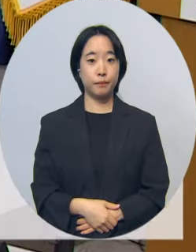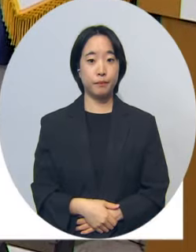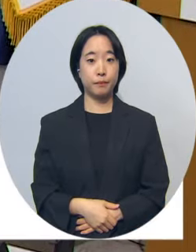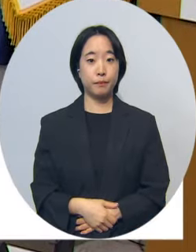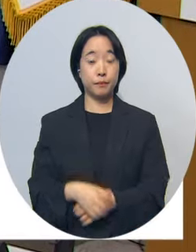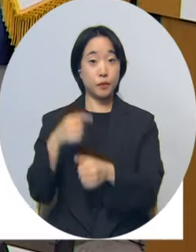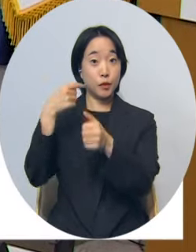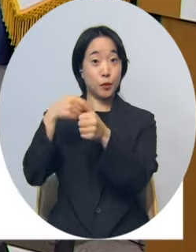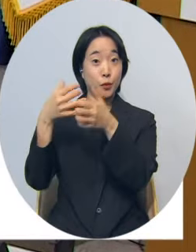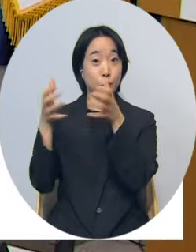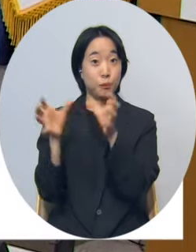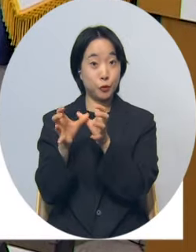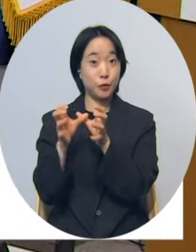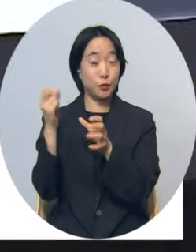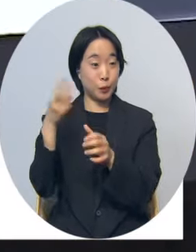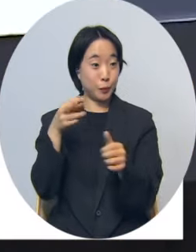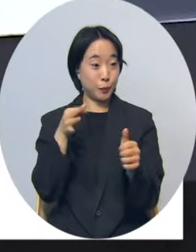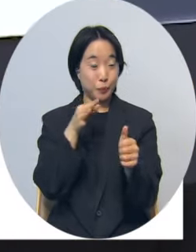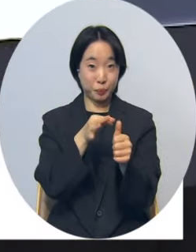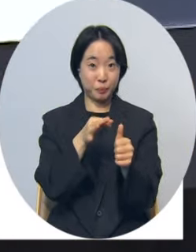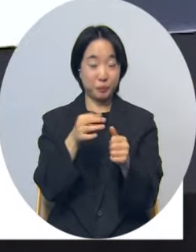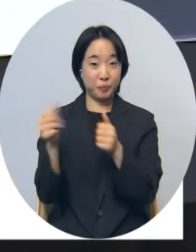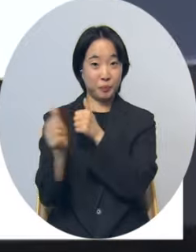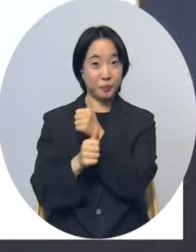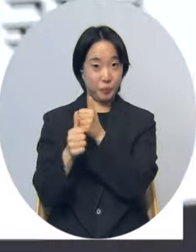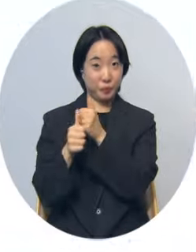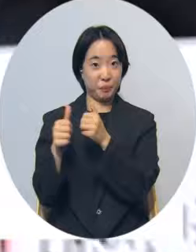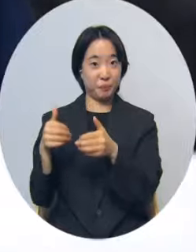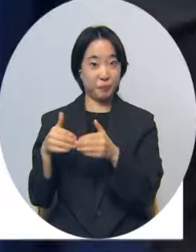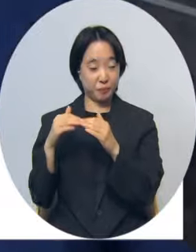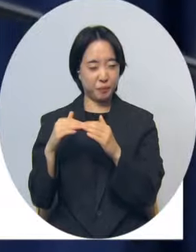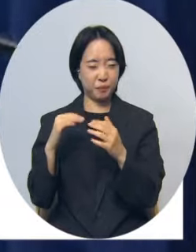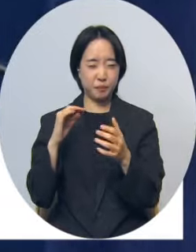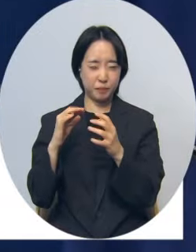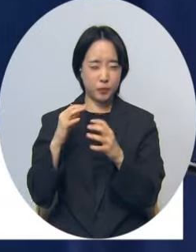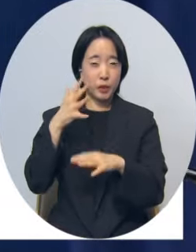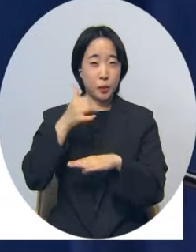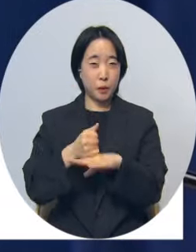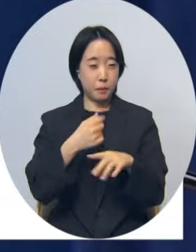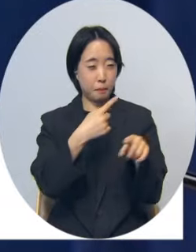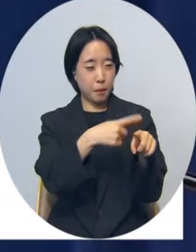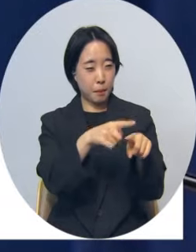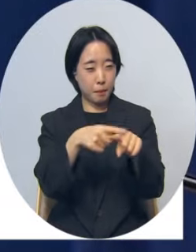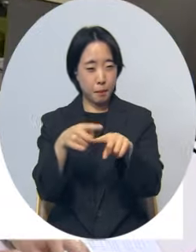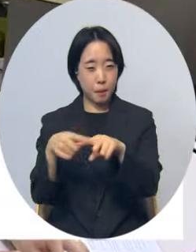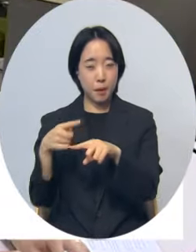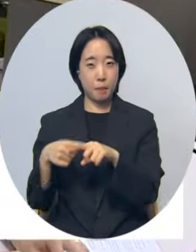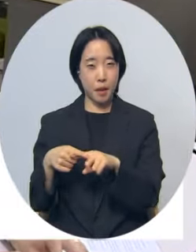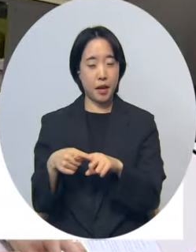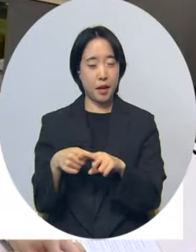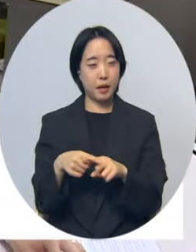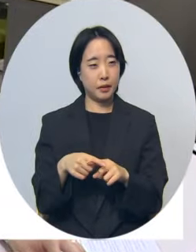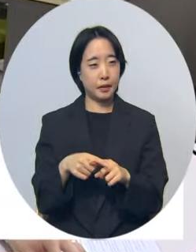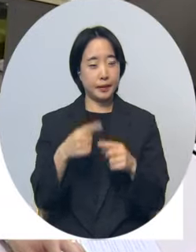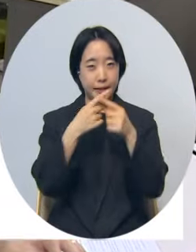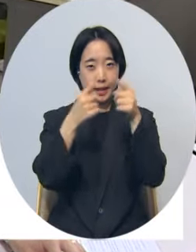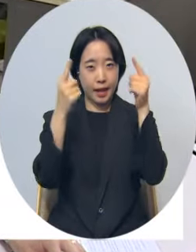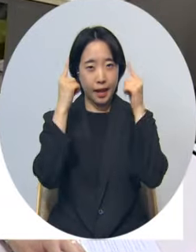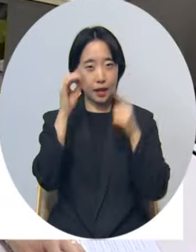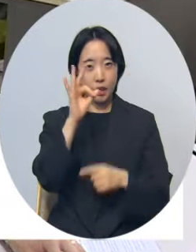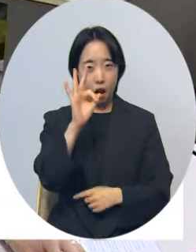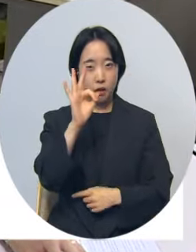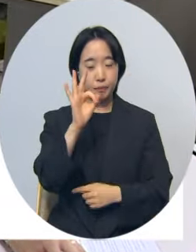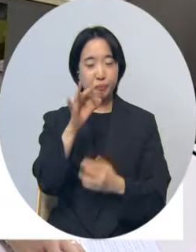교육부와 글로컬 대학위원회는 2024년 글로컬 대학 본지정 평가 결과 건양대와 경북대 등